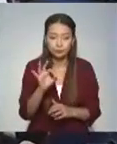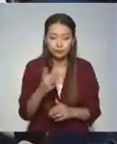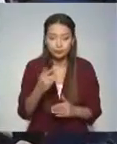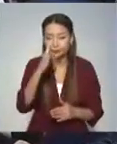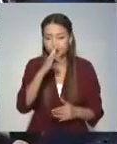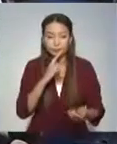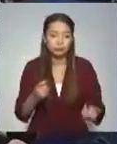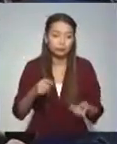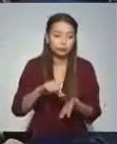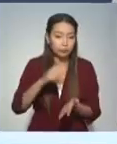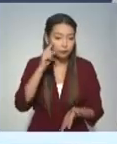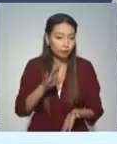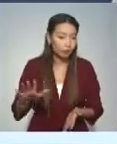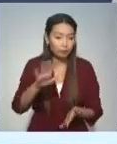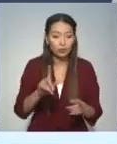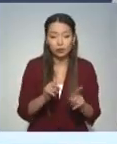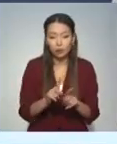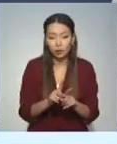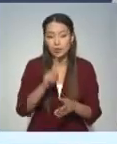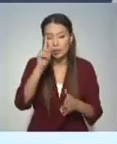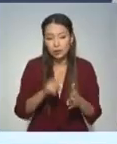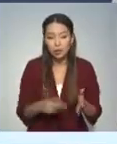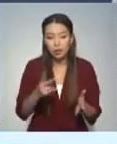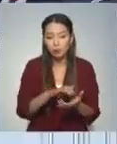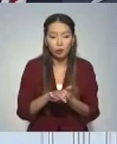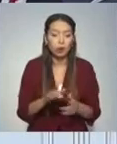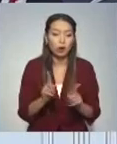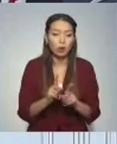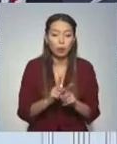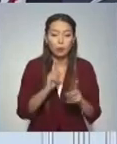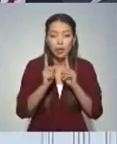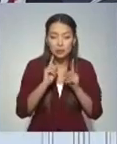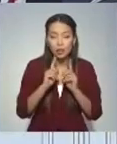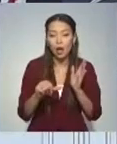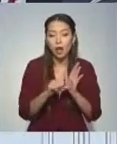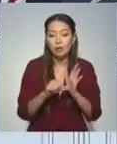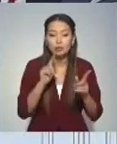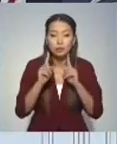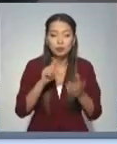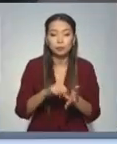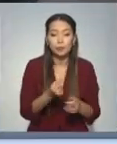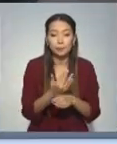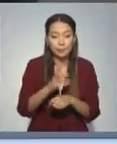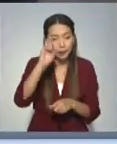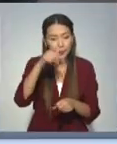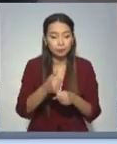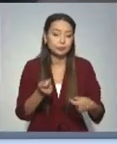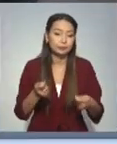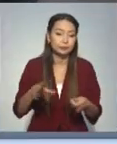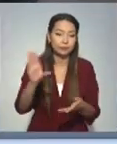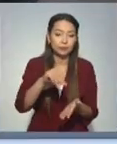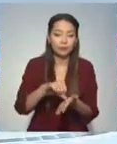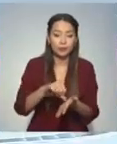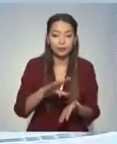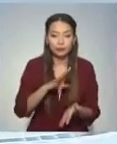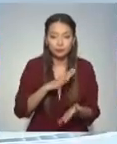өткен Азиядағы өзара іс-қимыл және сенім шаралар жөніндегі кеңестің 6-шы саммиті бірқатар мемлекеттің басшыларының басын қосты.